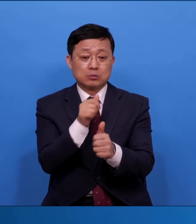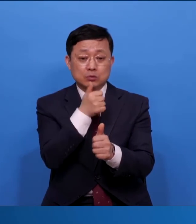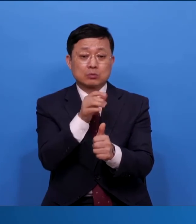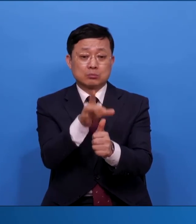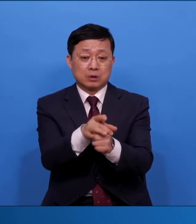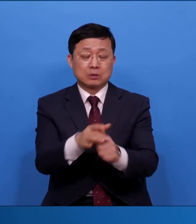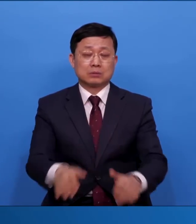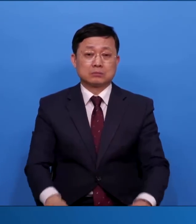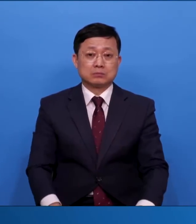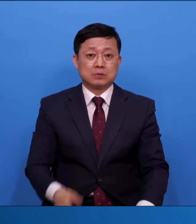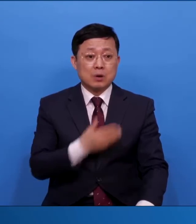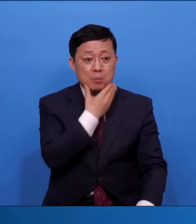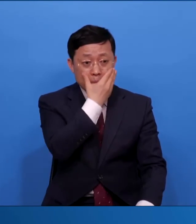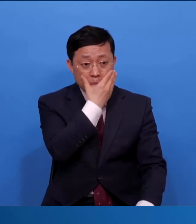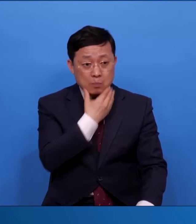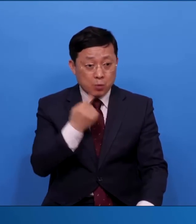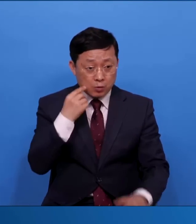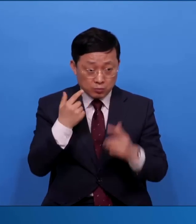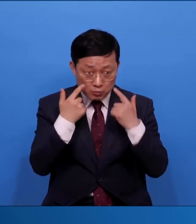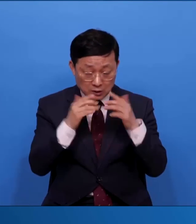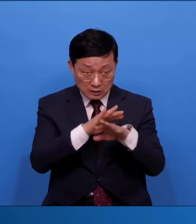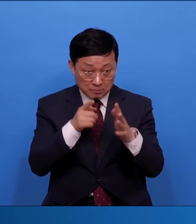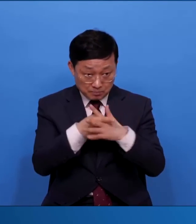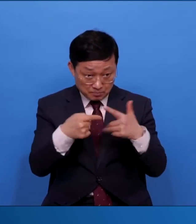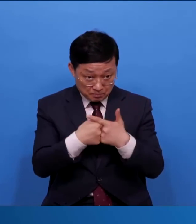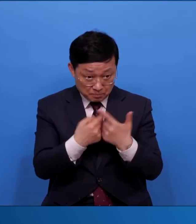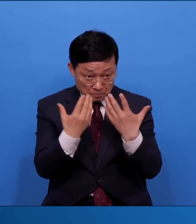应该让中文说的最好的人。 그리고 복음 잘 이해한 사람 시켜요.